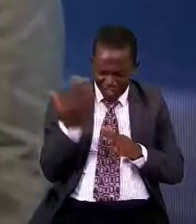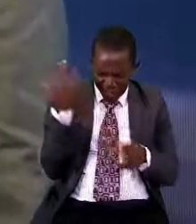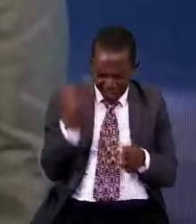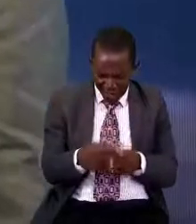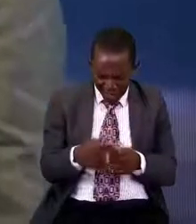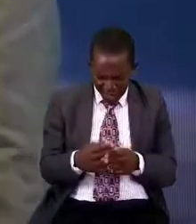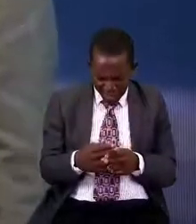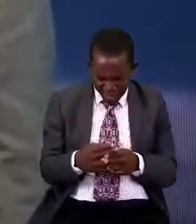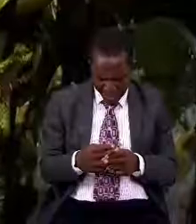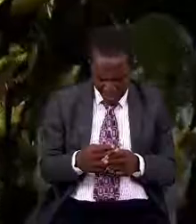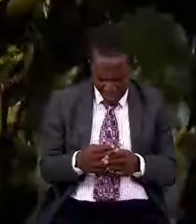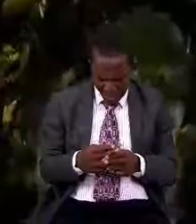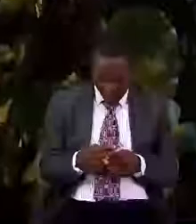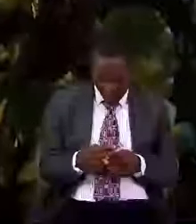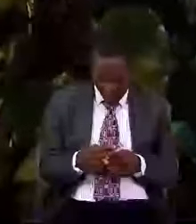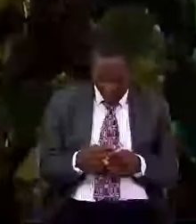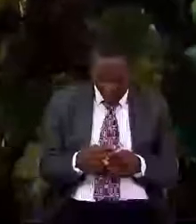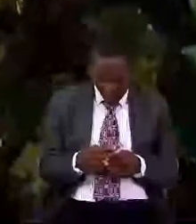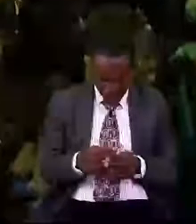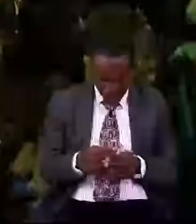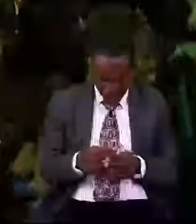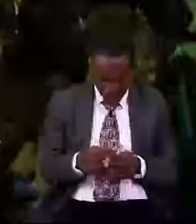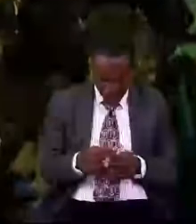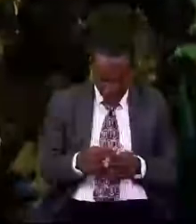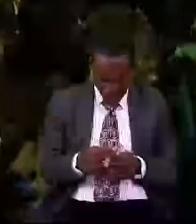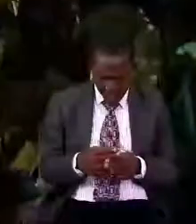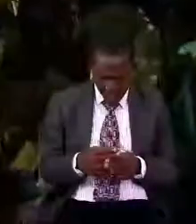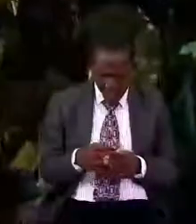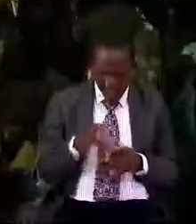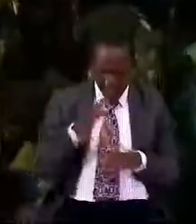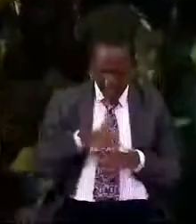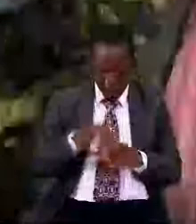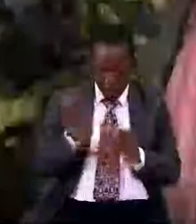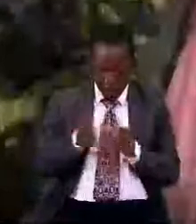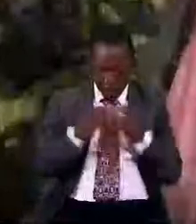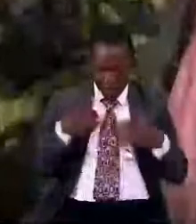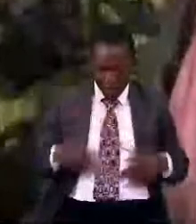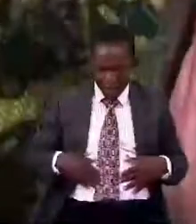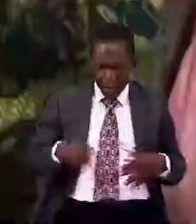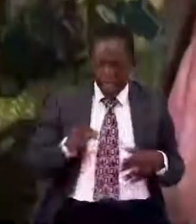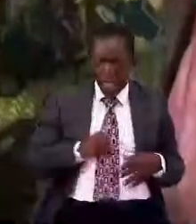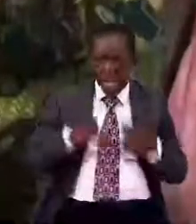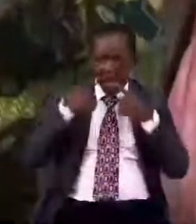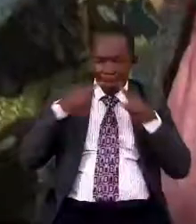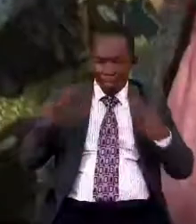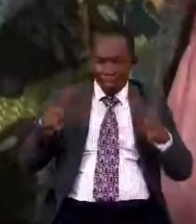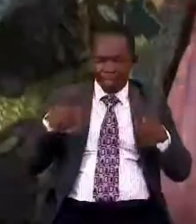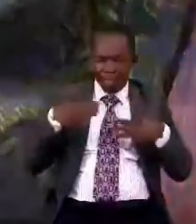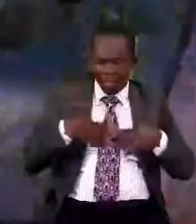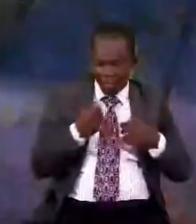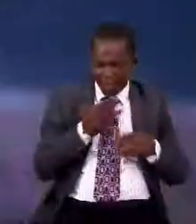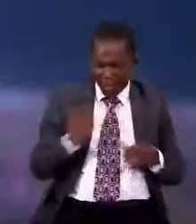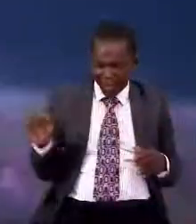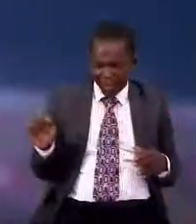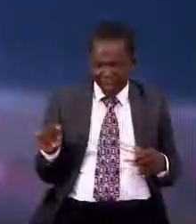Et pour tout le monde maintenant, je déclare la maladie sur vous, pour tout le monde. Je prononce la